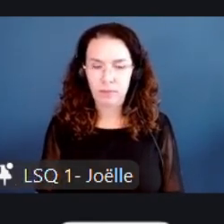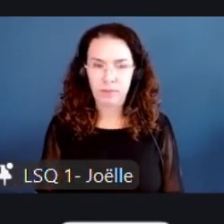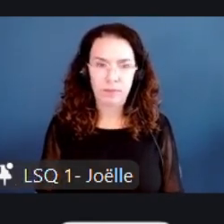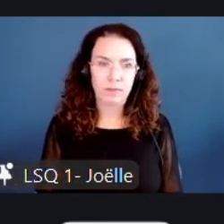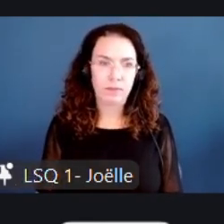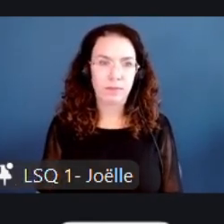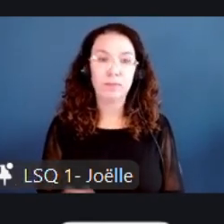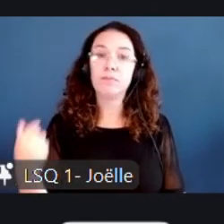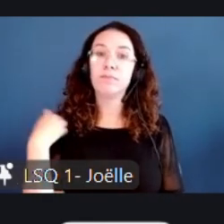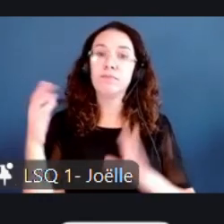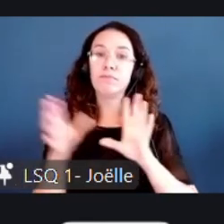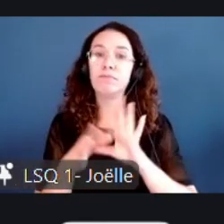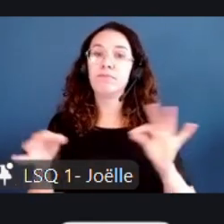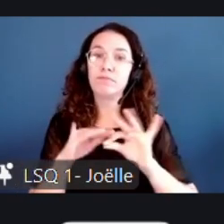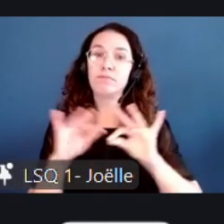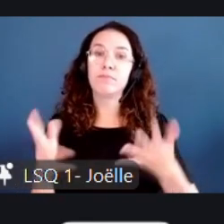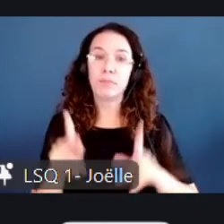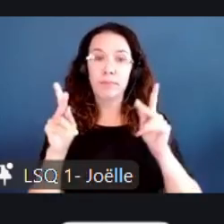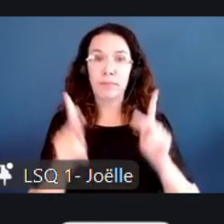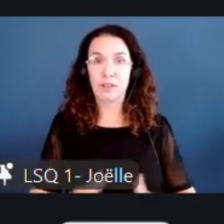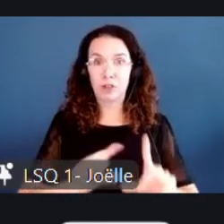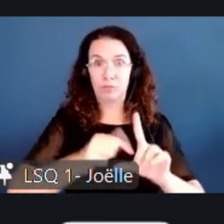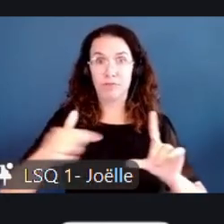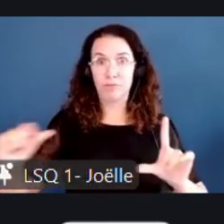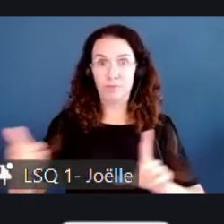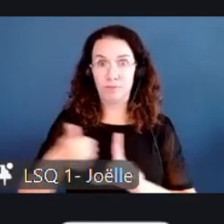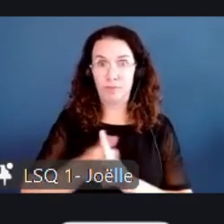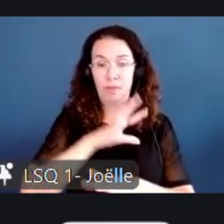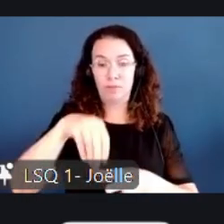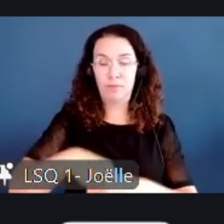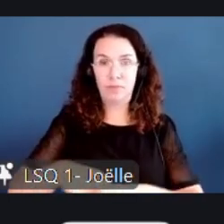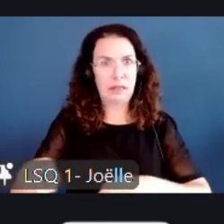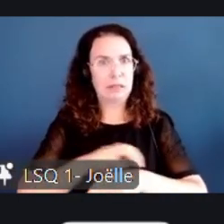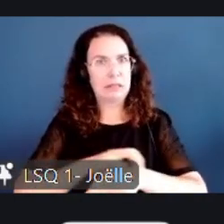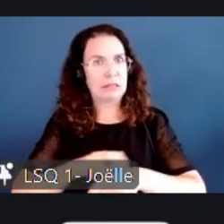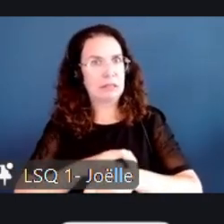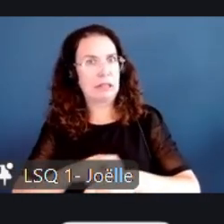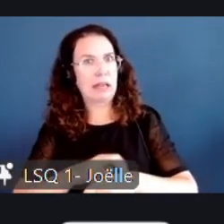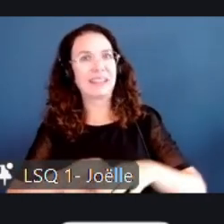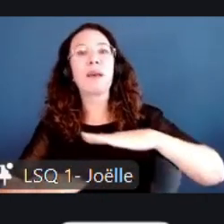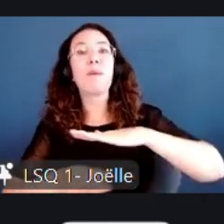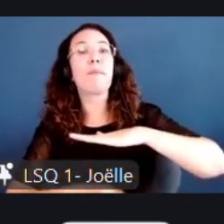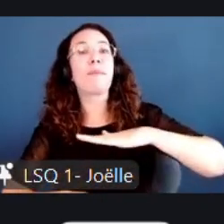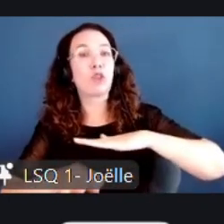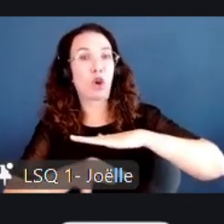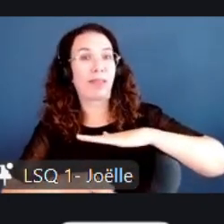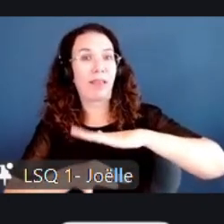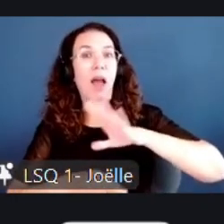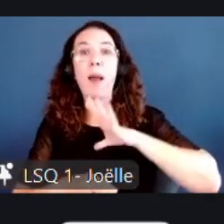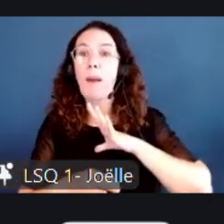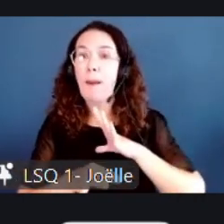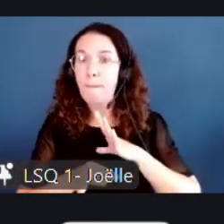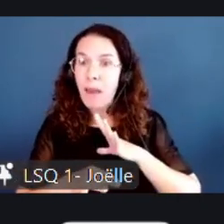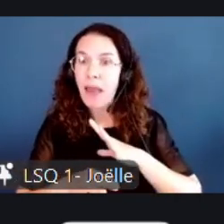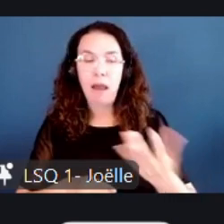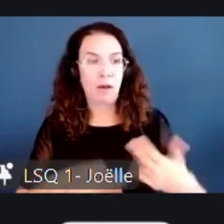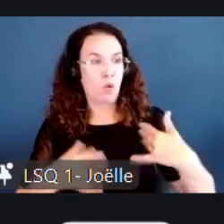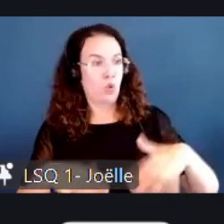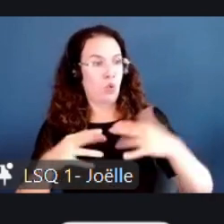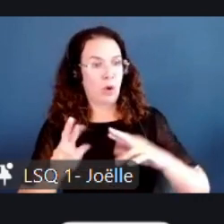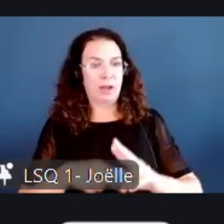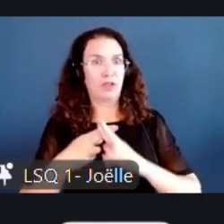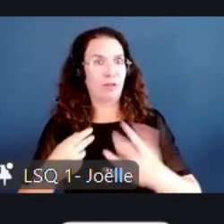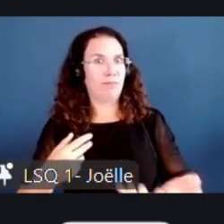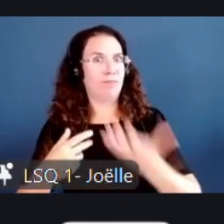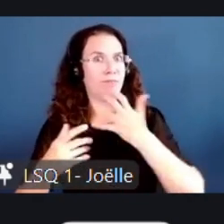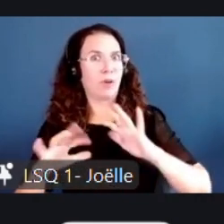Comme on l'a défini plus tôt, les personnes de SLGBTQIA+ vivent un stress minoritaire. Mais ce qui est frappant dans nos résultats,